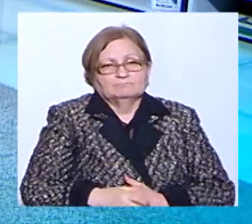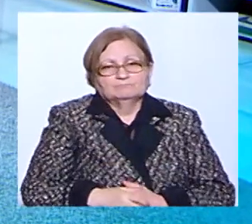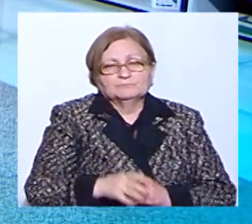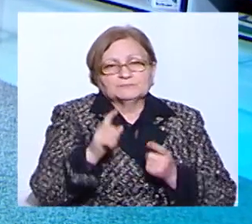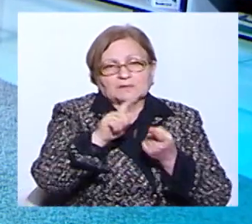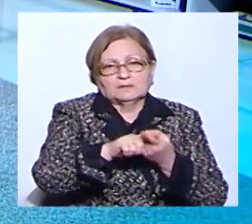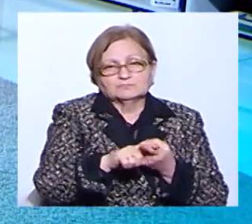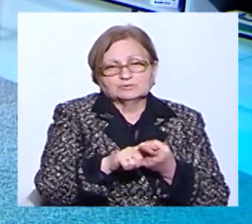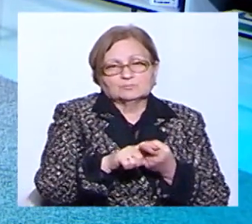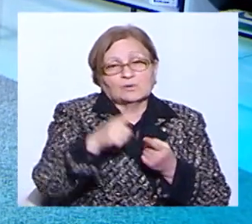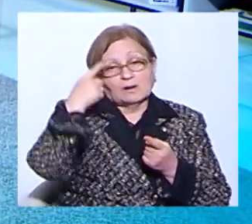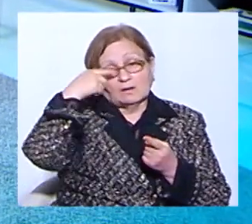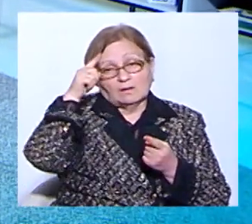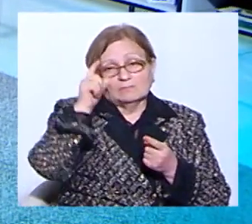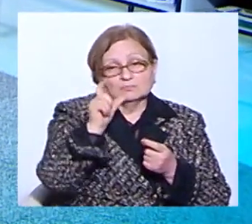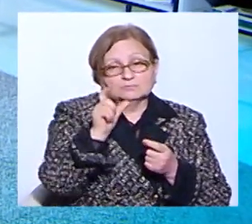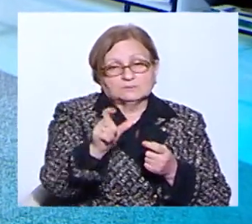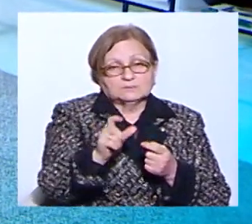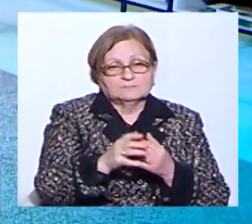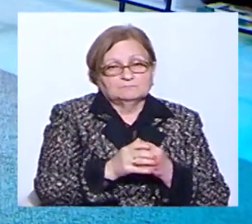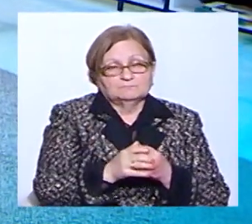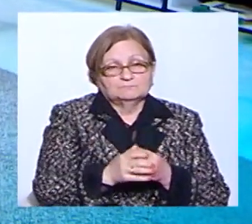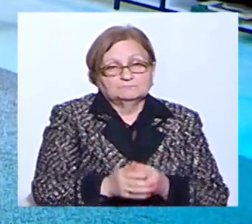კონუსთან დაკავშირებით ამოცანა, კონუსის მოცულობაზე.